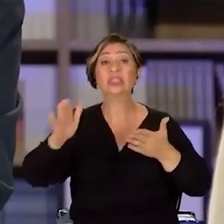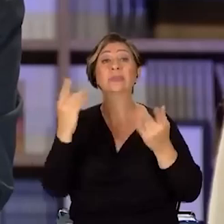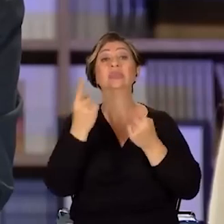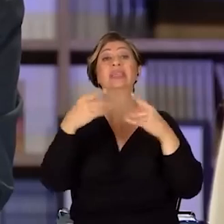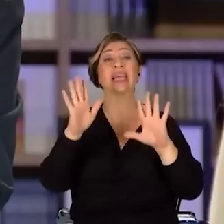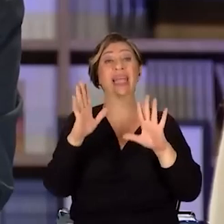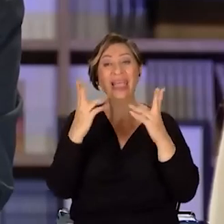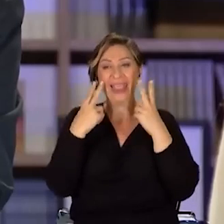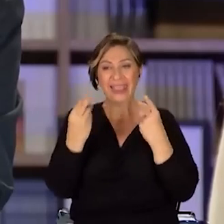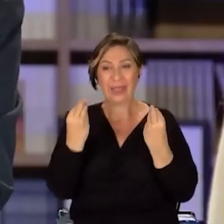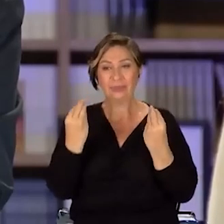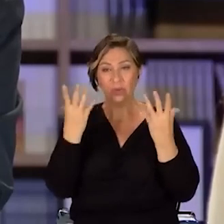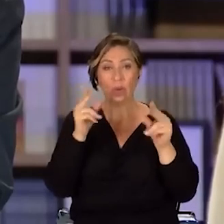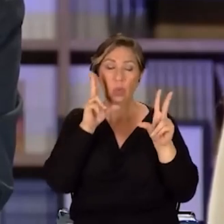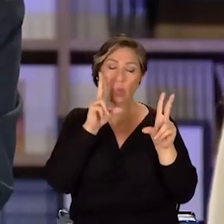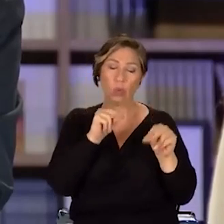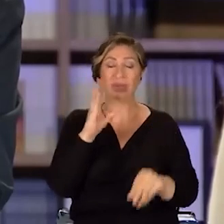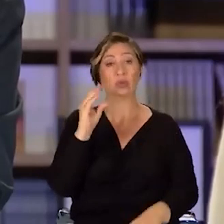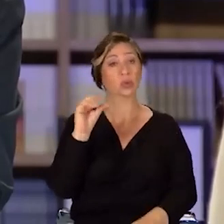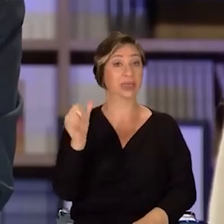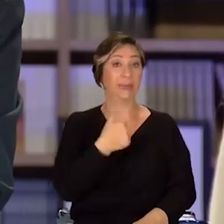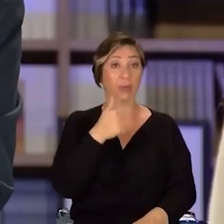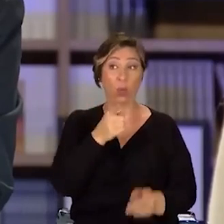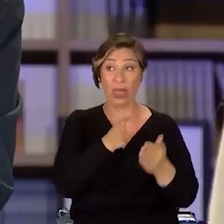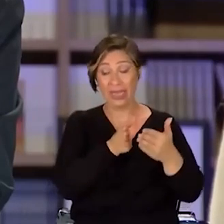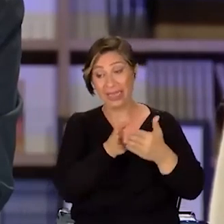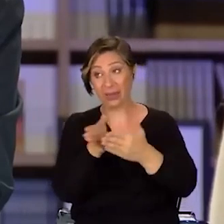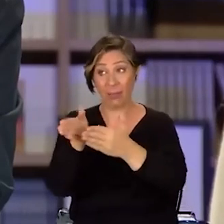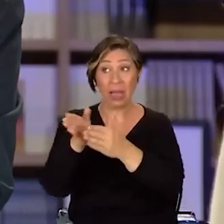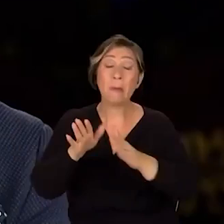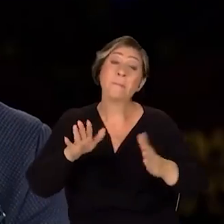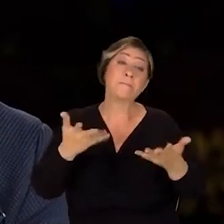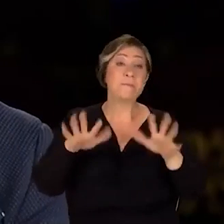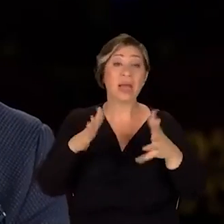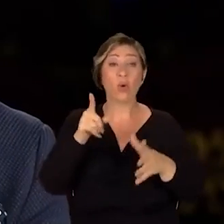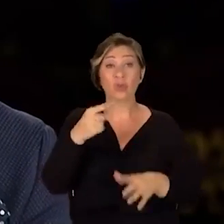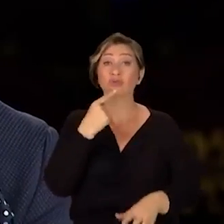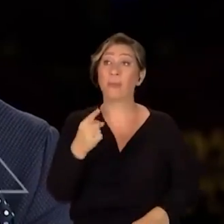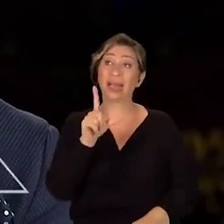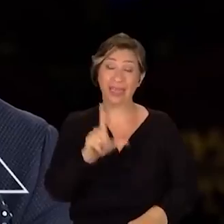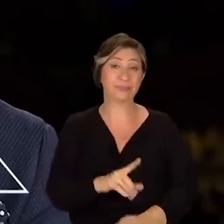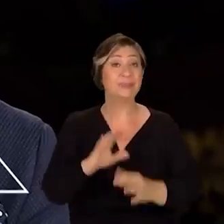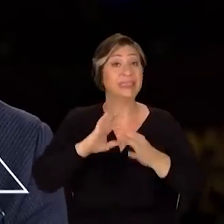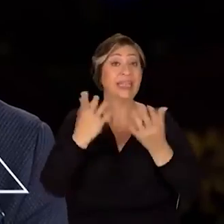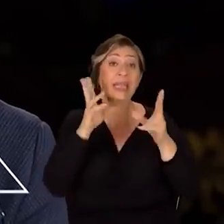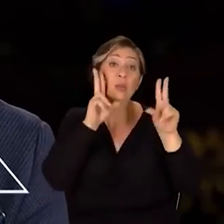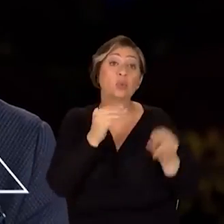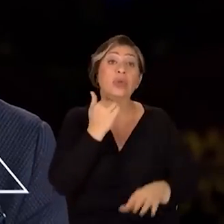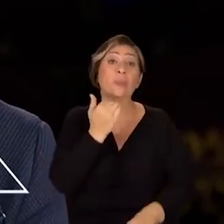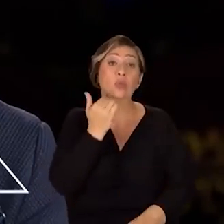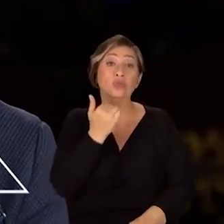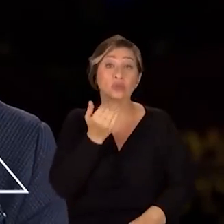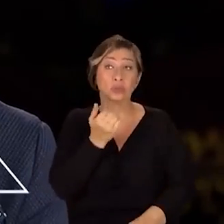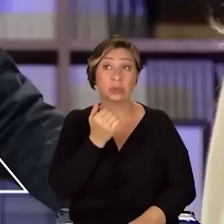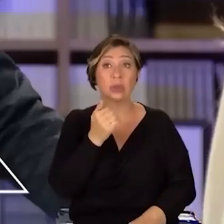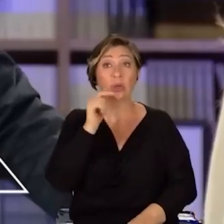Yani hijyenik bir şekilde uyumak da çok kıymetli. Oraya doğru gitmek belki o tarafını biraz söylemek lazım. Neden uyuyamıyoruz kısmında.